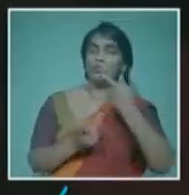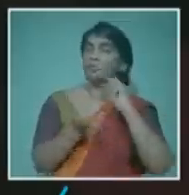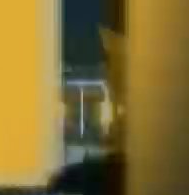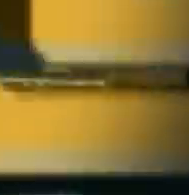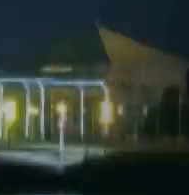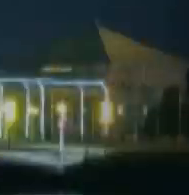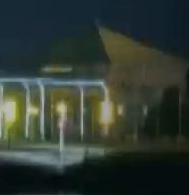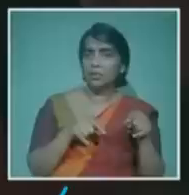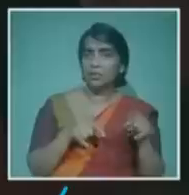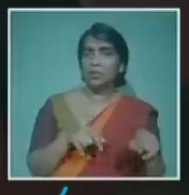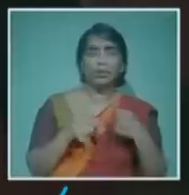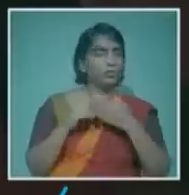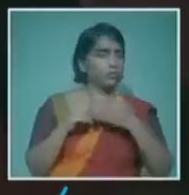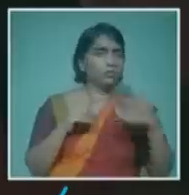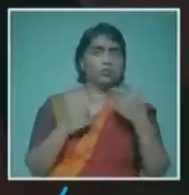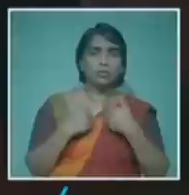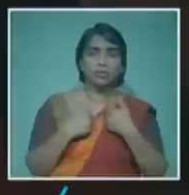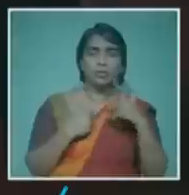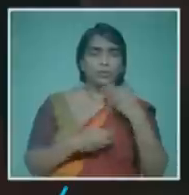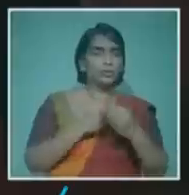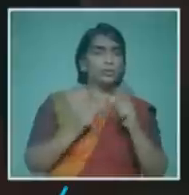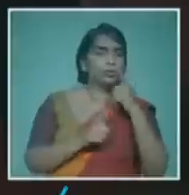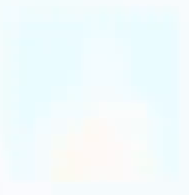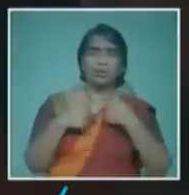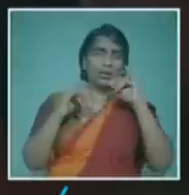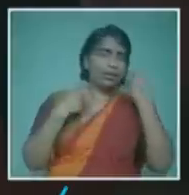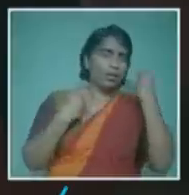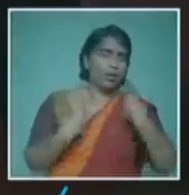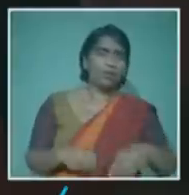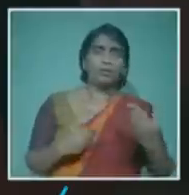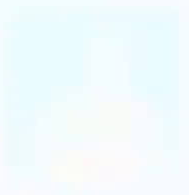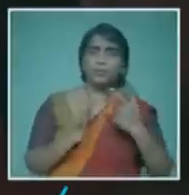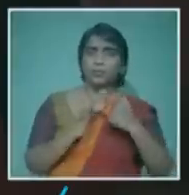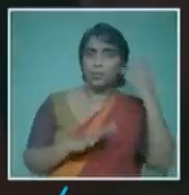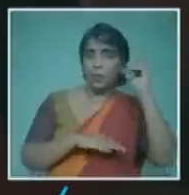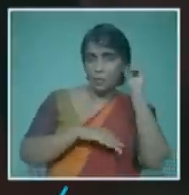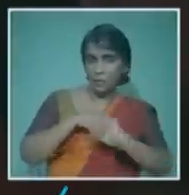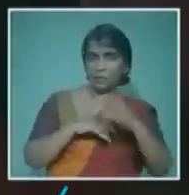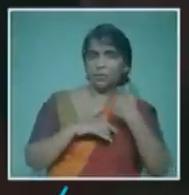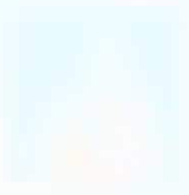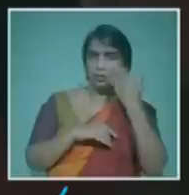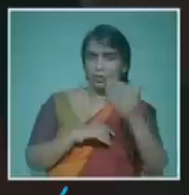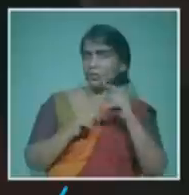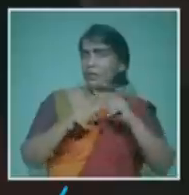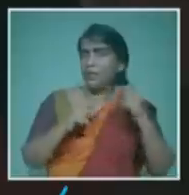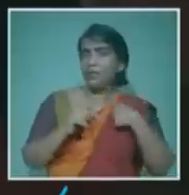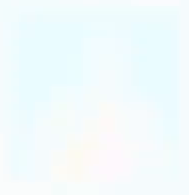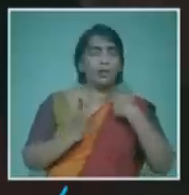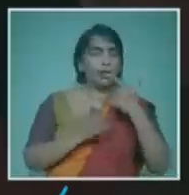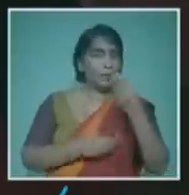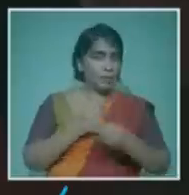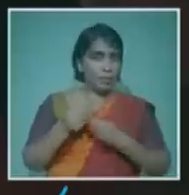විය යුතුයි අද අපේ ධීවරේ මූදු යන්නේ නැහැ බාගට භාගයක් මේක ජාත්‍යන්තර කුමන්ත්‍රණයක් විදිහට මම දකින්නේ නමකුත් ඉඳලා නෙමෙයි අද අපේ